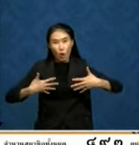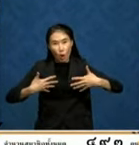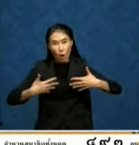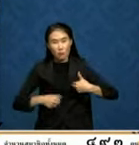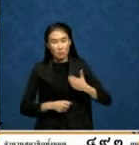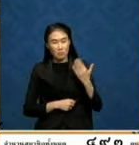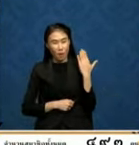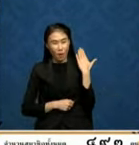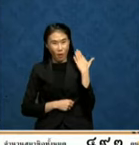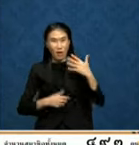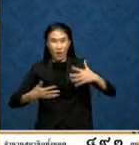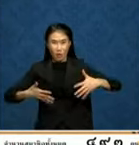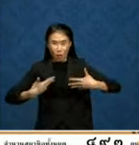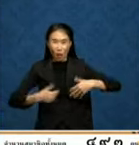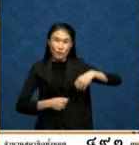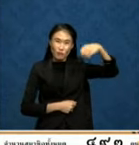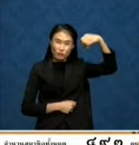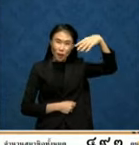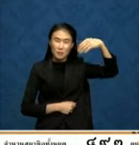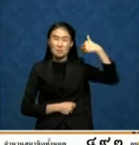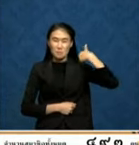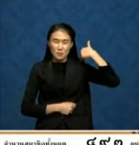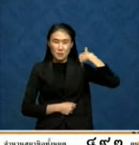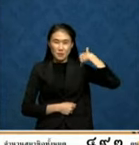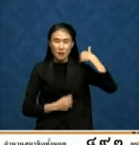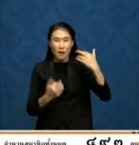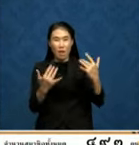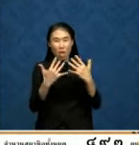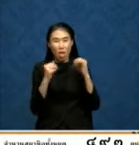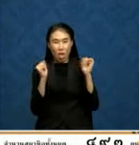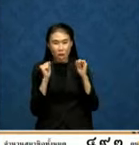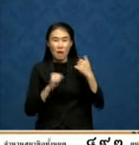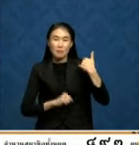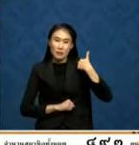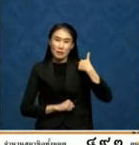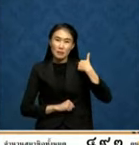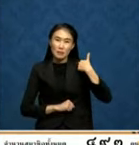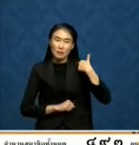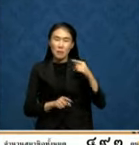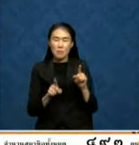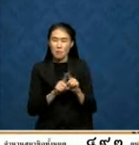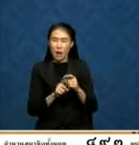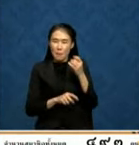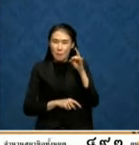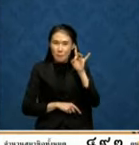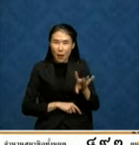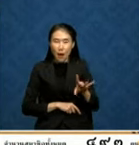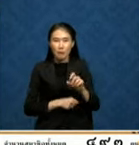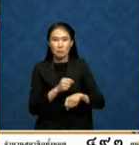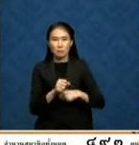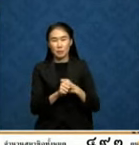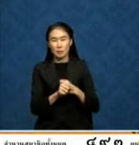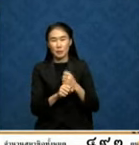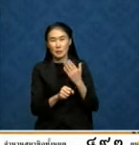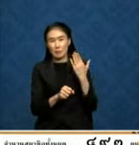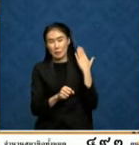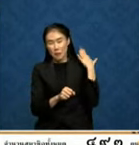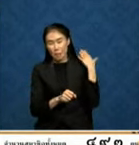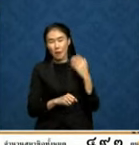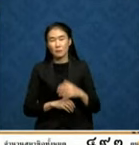านมาเนี่ยการใช้ไฟมีการทำลายนะครับพีคนะครับของปีที่ผ่านมานะครับ